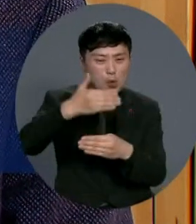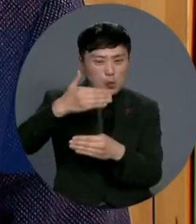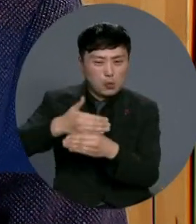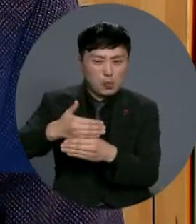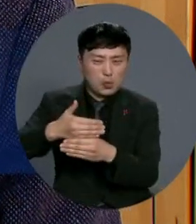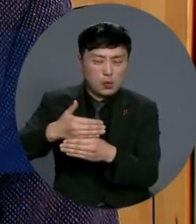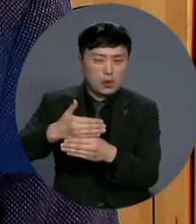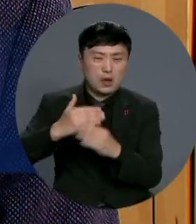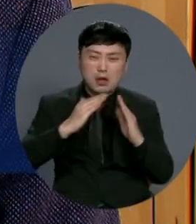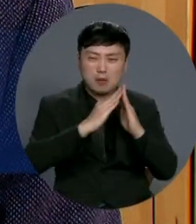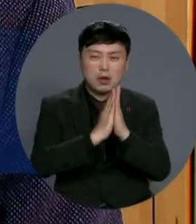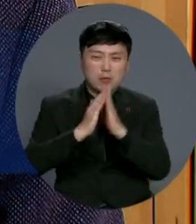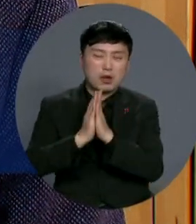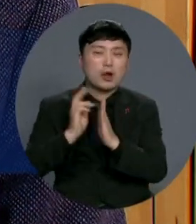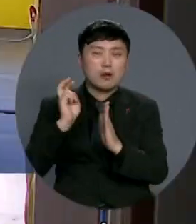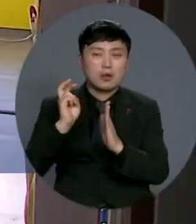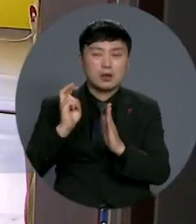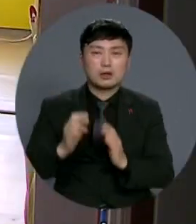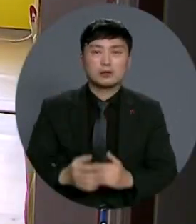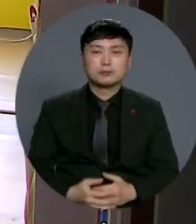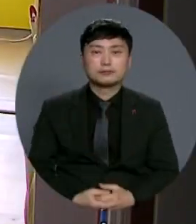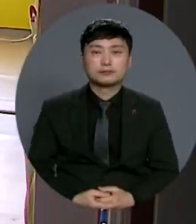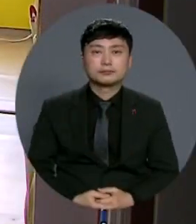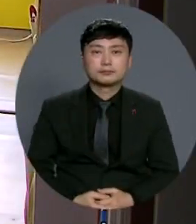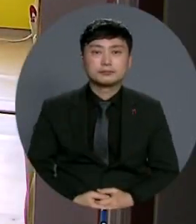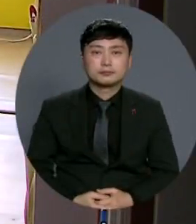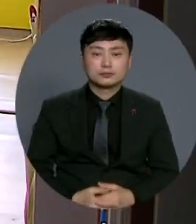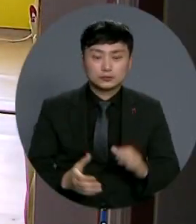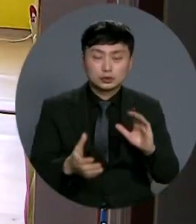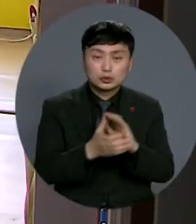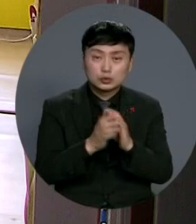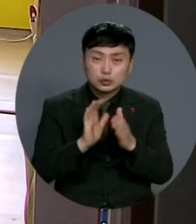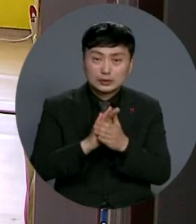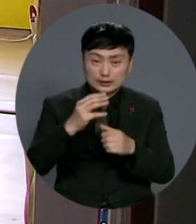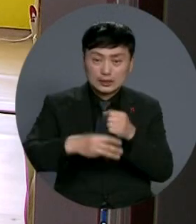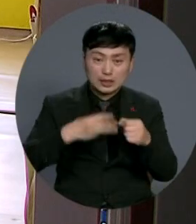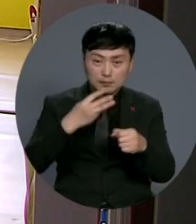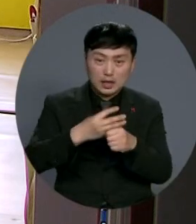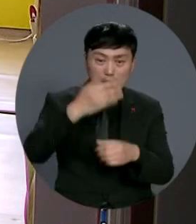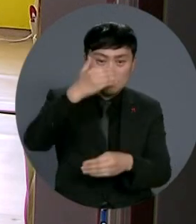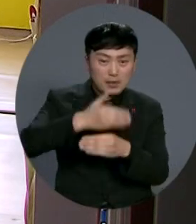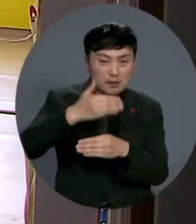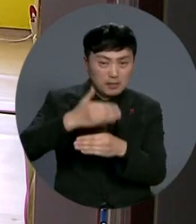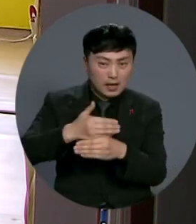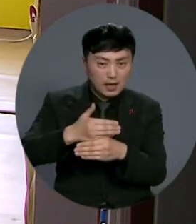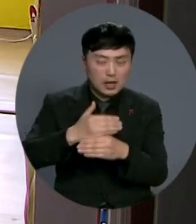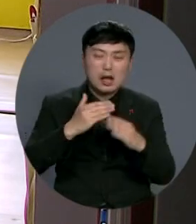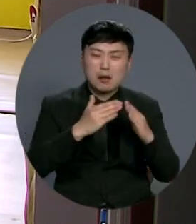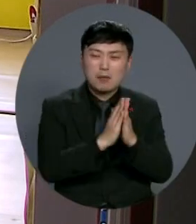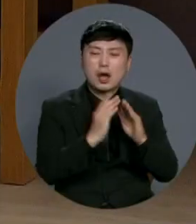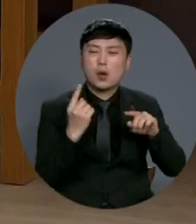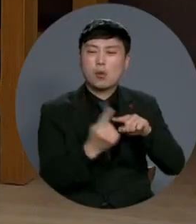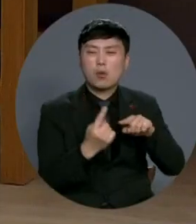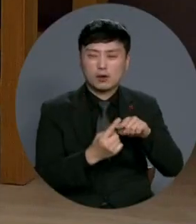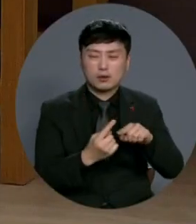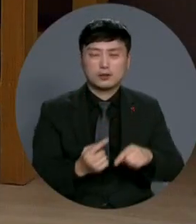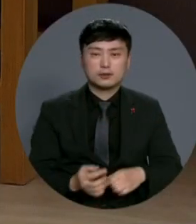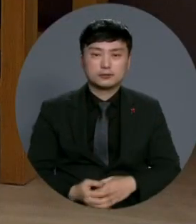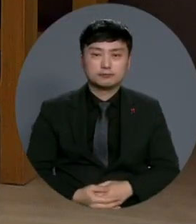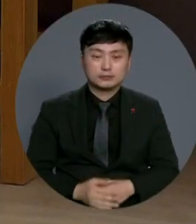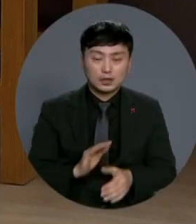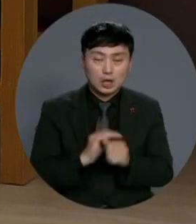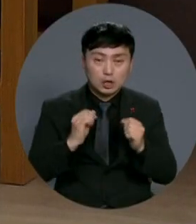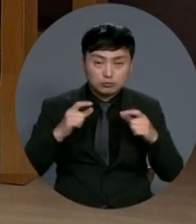학교도 문을 닫아야 유치원이 3년 연속 휴원하면서 폐원 절차를 밝습니다